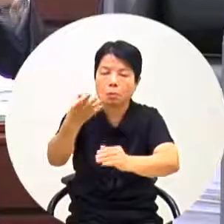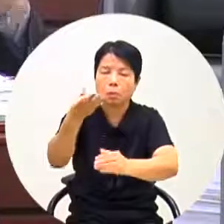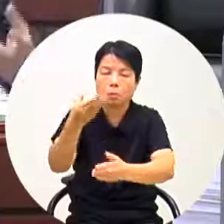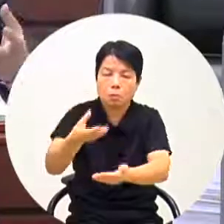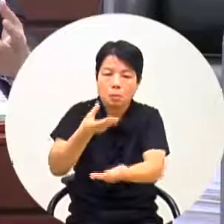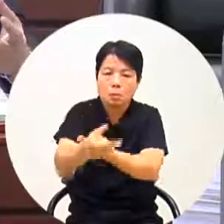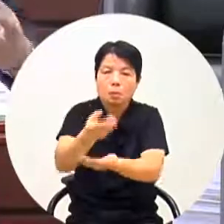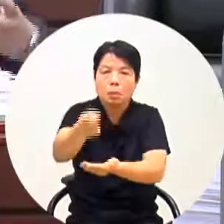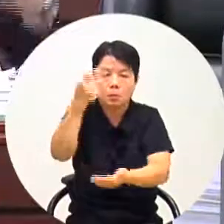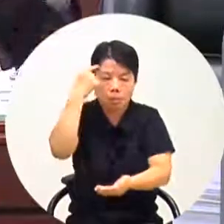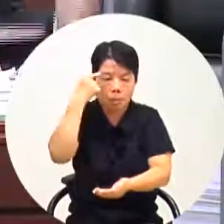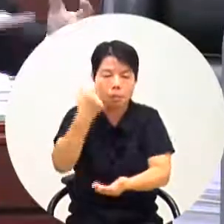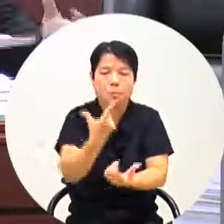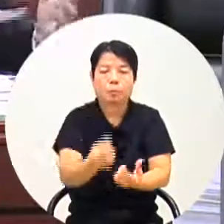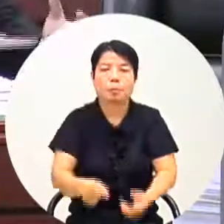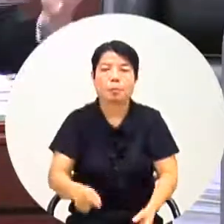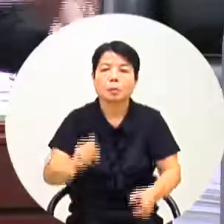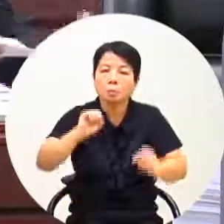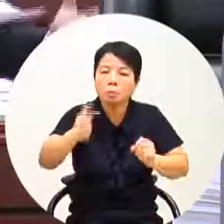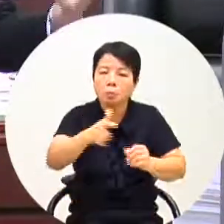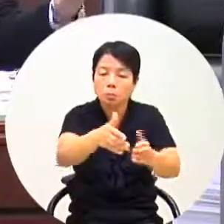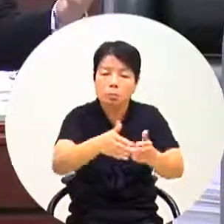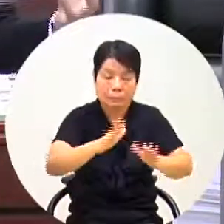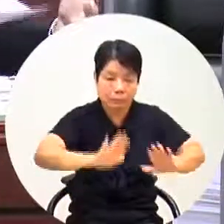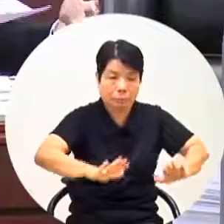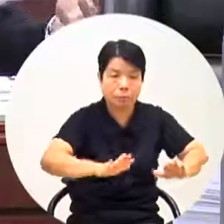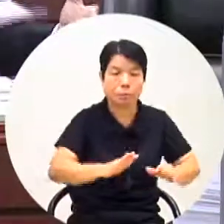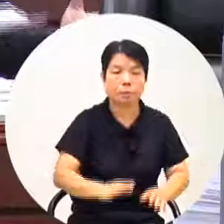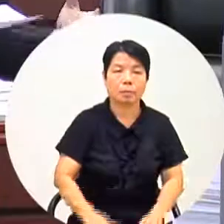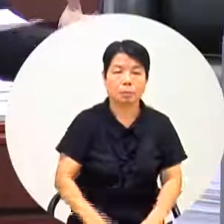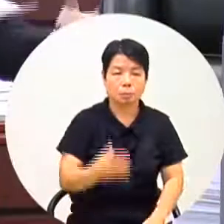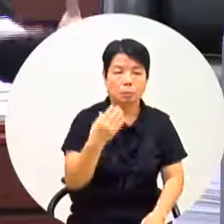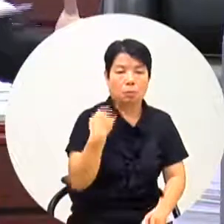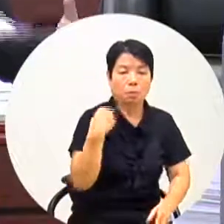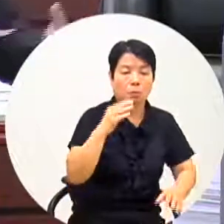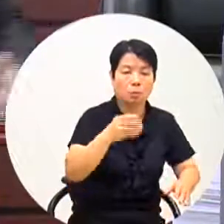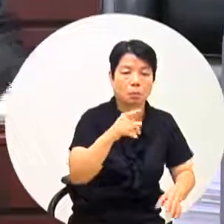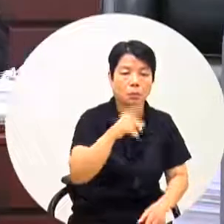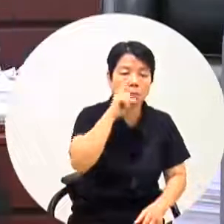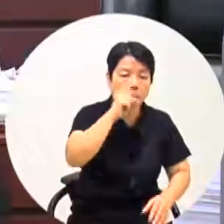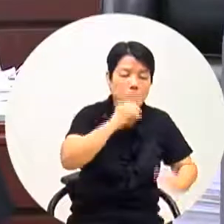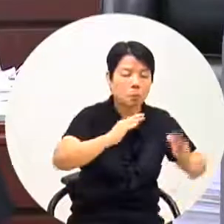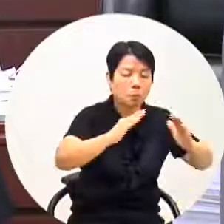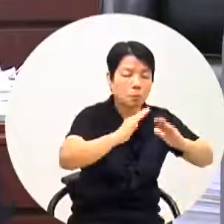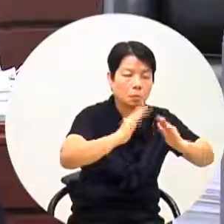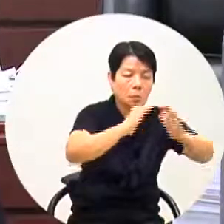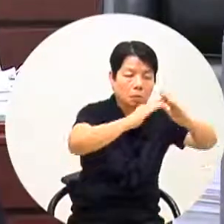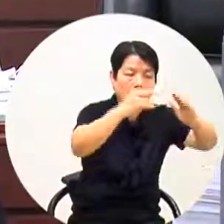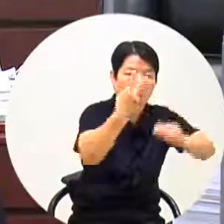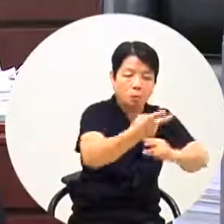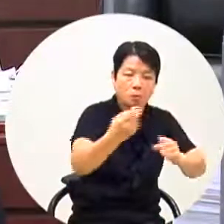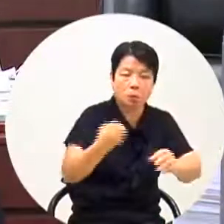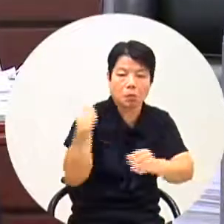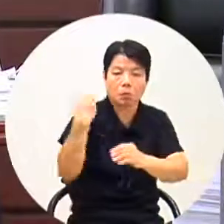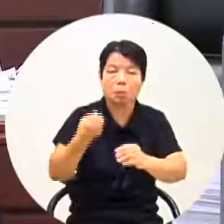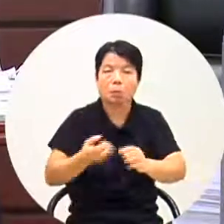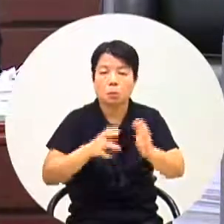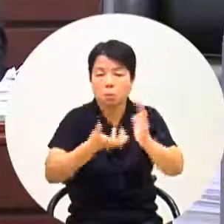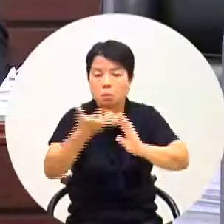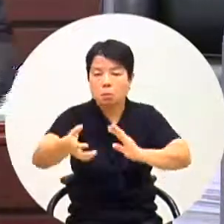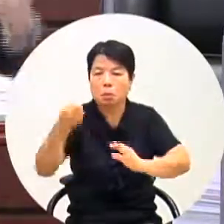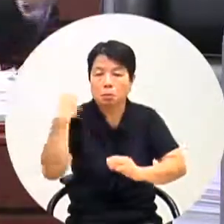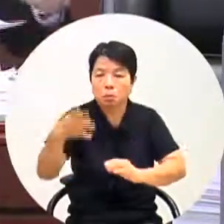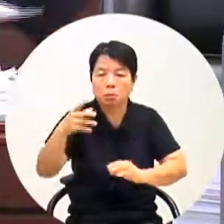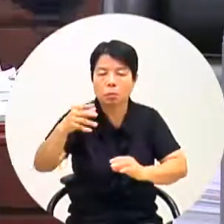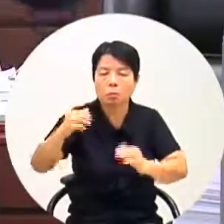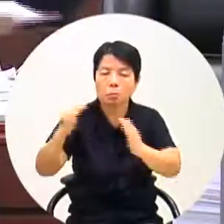那个意思是这个意思，不是说你今天一定说你现在是两层楼专造建筑物，你到新的地方一样只能盖两层楼建筑物，不是